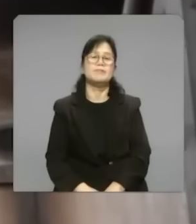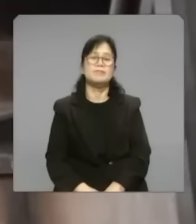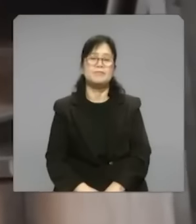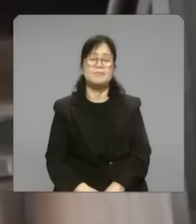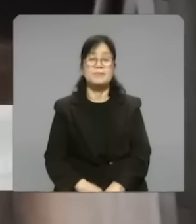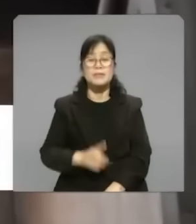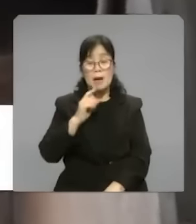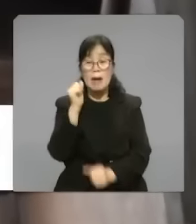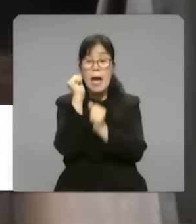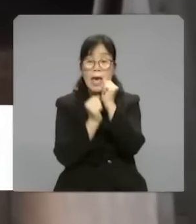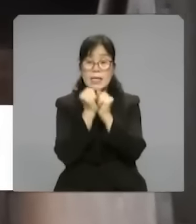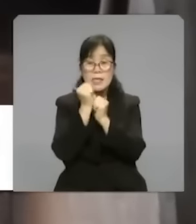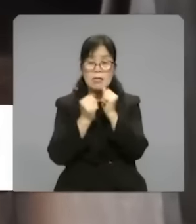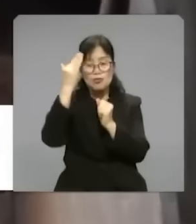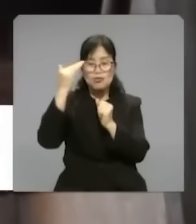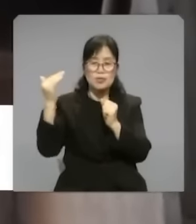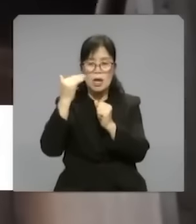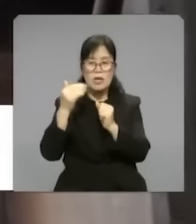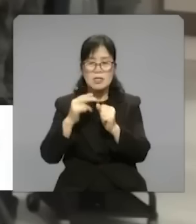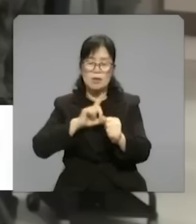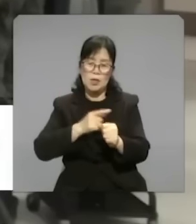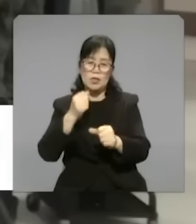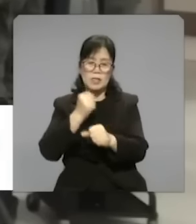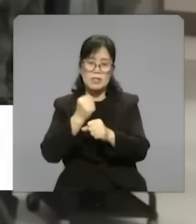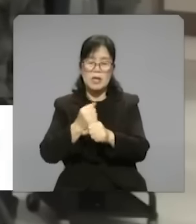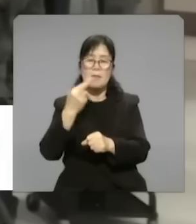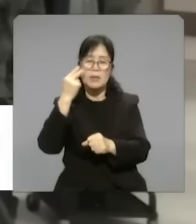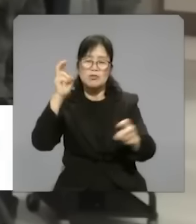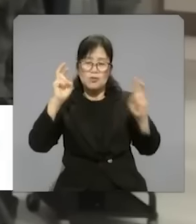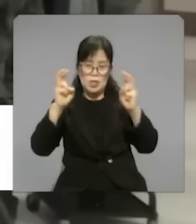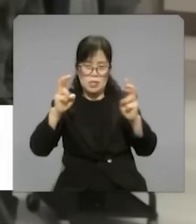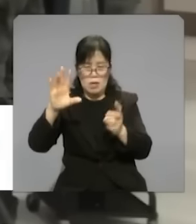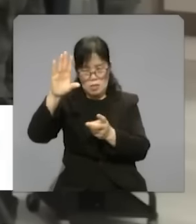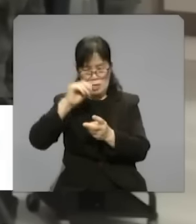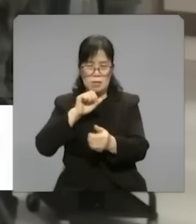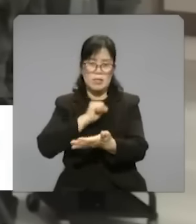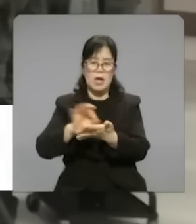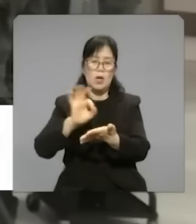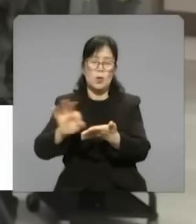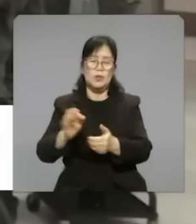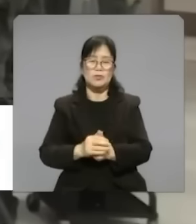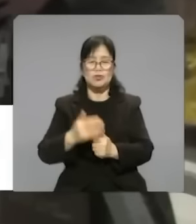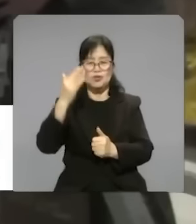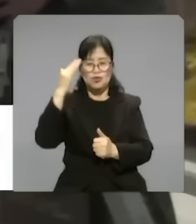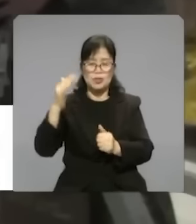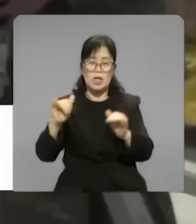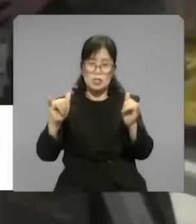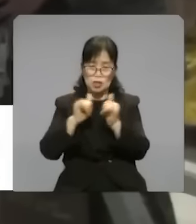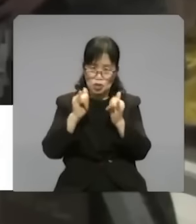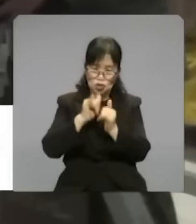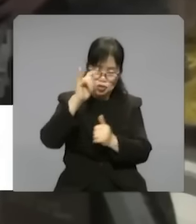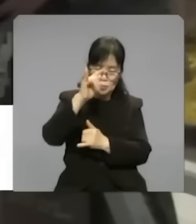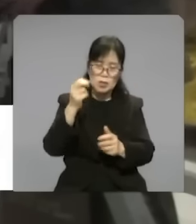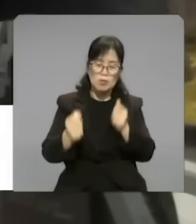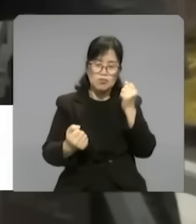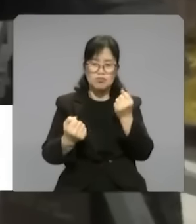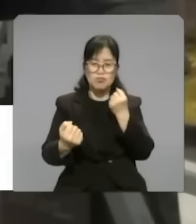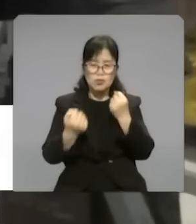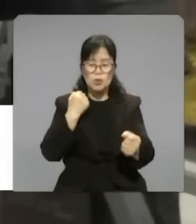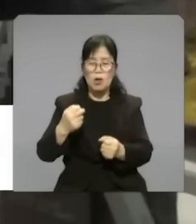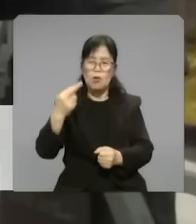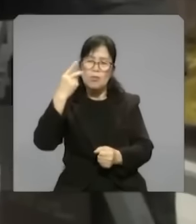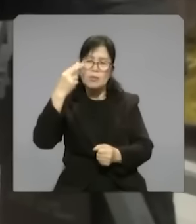다만 엔진은 국내에서 면허 생산하는 미국 업체 모델입니다. 국산 전투기임에도 계속 미측 통제를